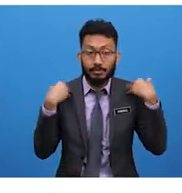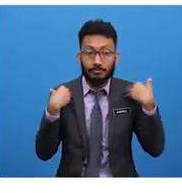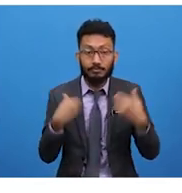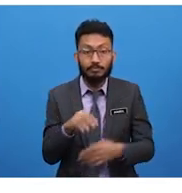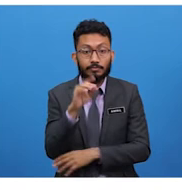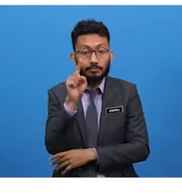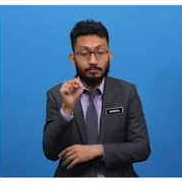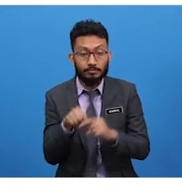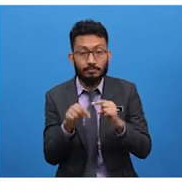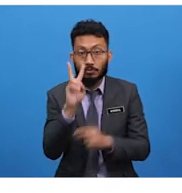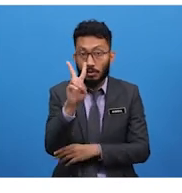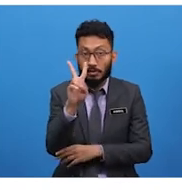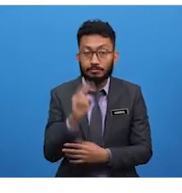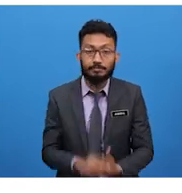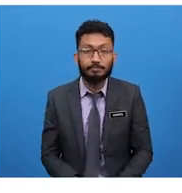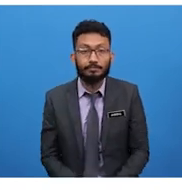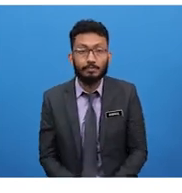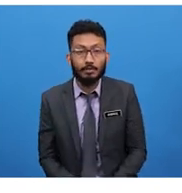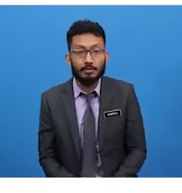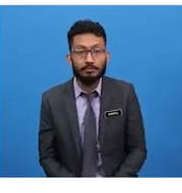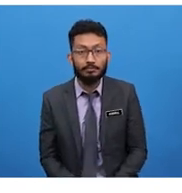bahagi 2.